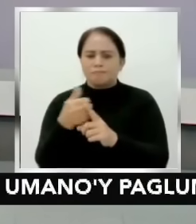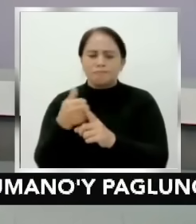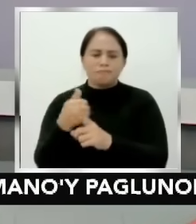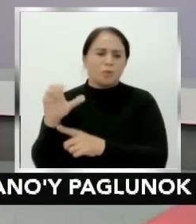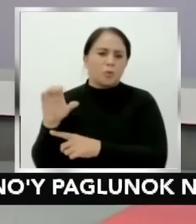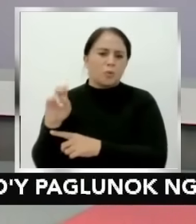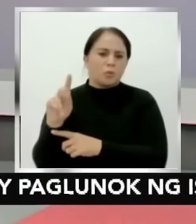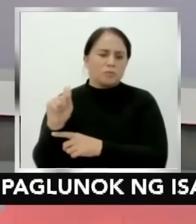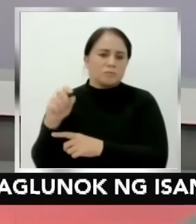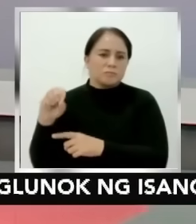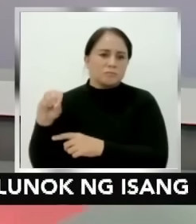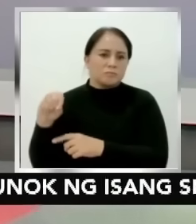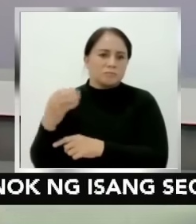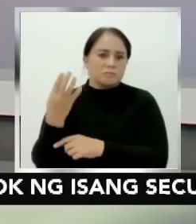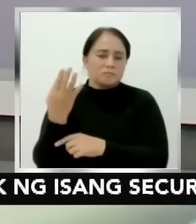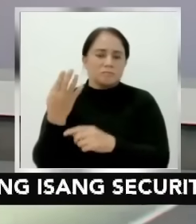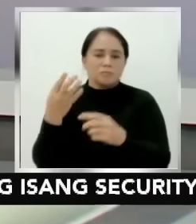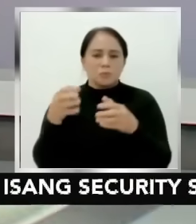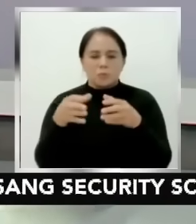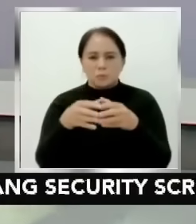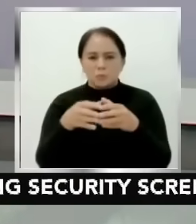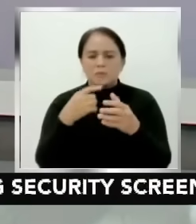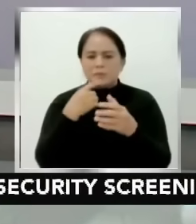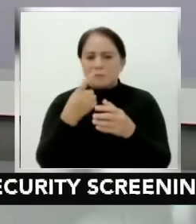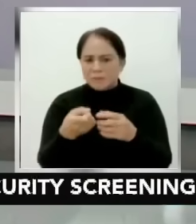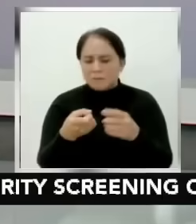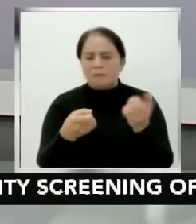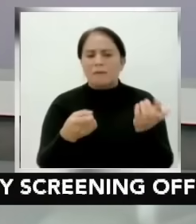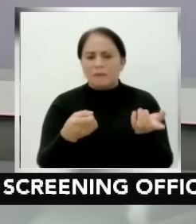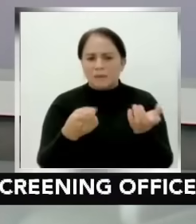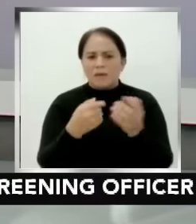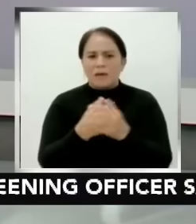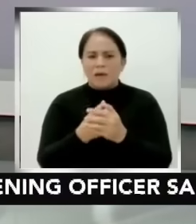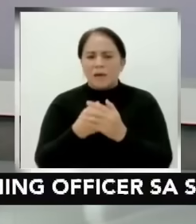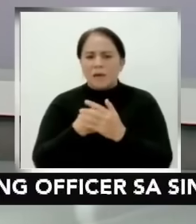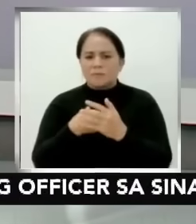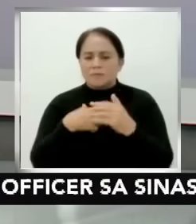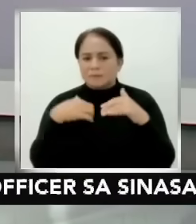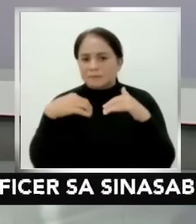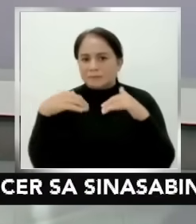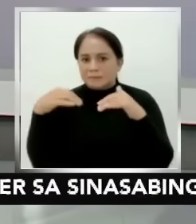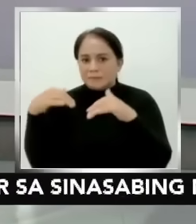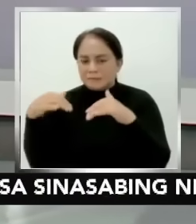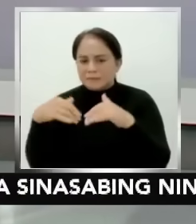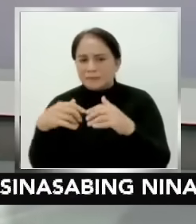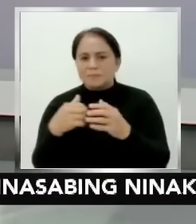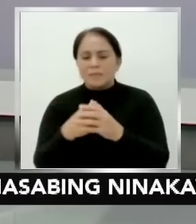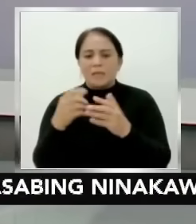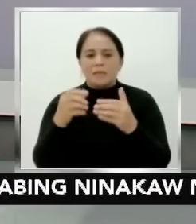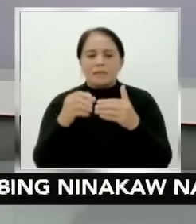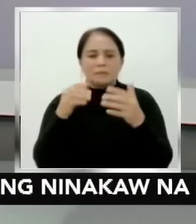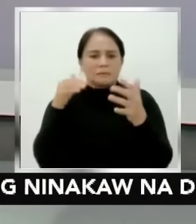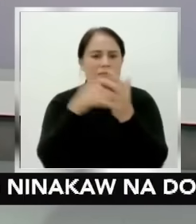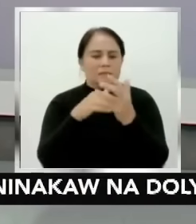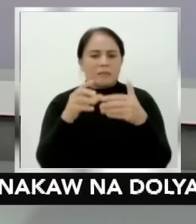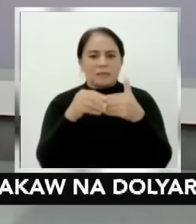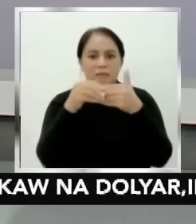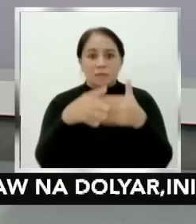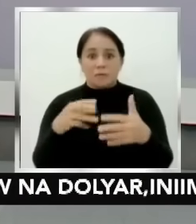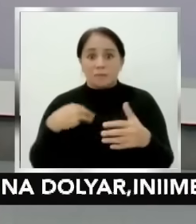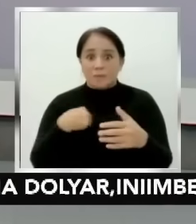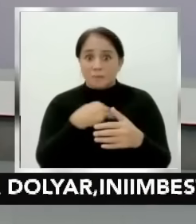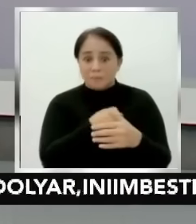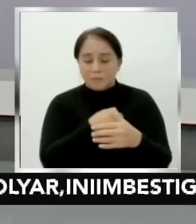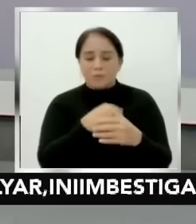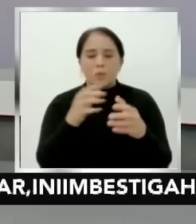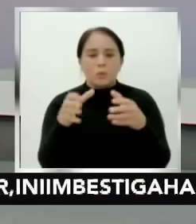del Norte. Pinalilipat na rin ang pagdinig sa mga reklamo laban sa umano'y leader at mga miyembro ng grupo. Yan naman ang